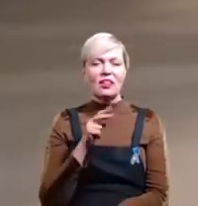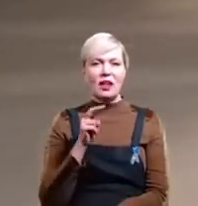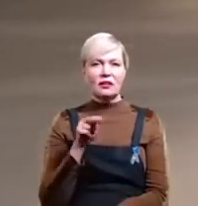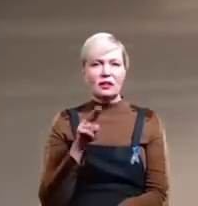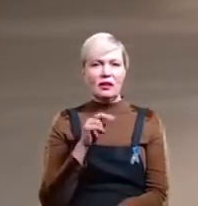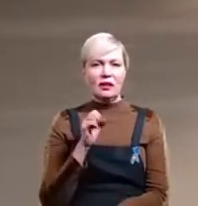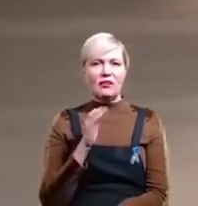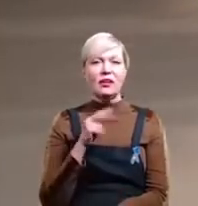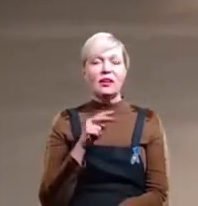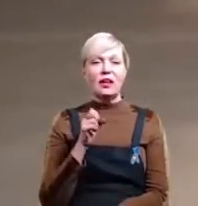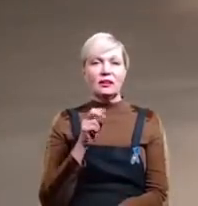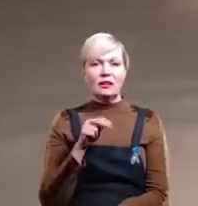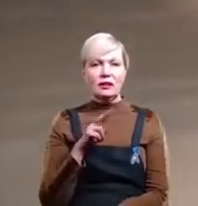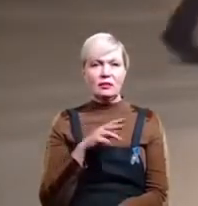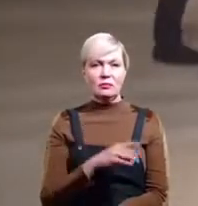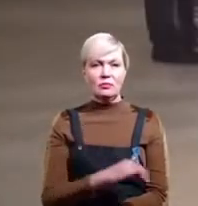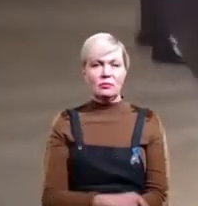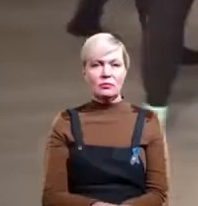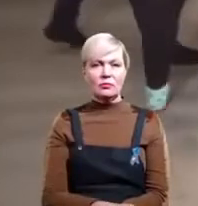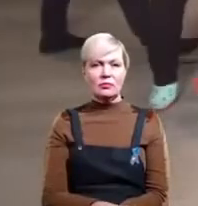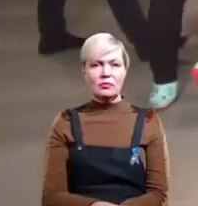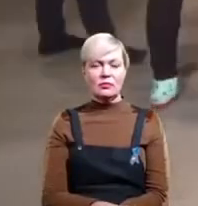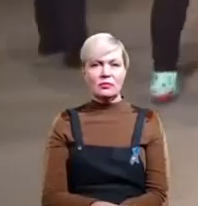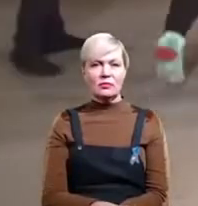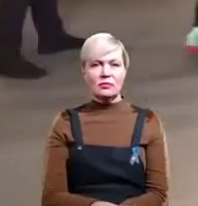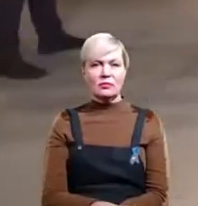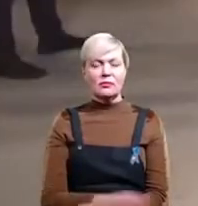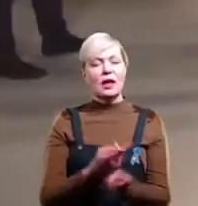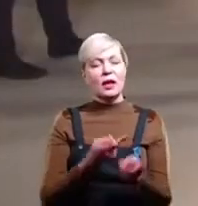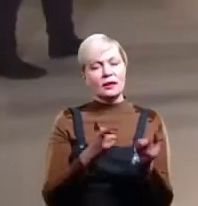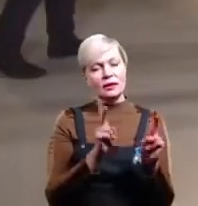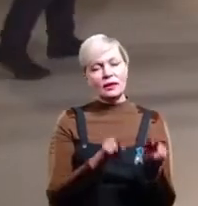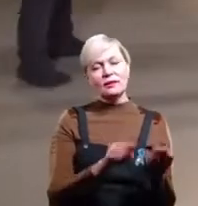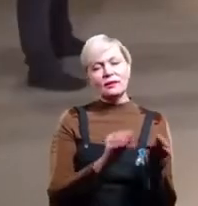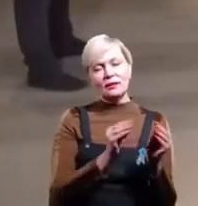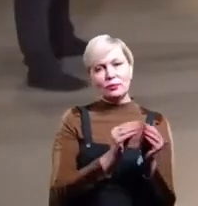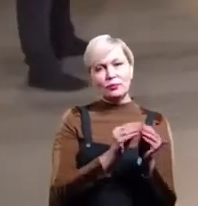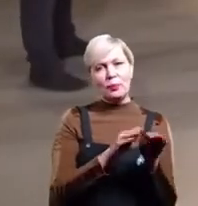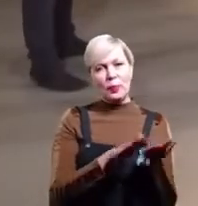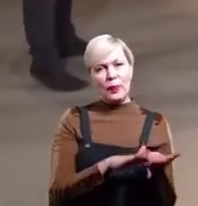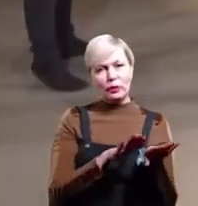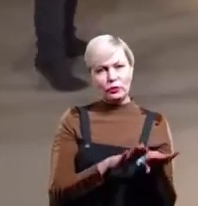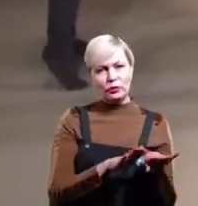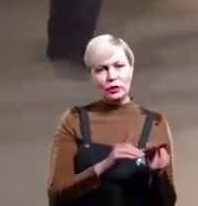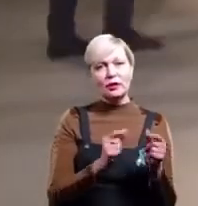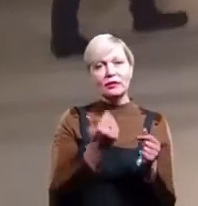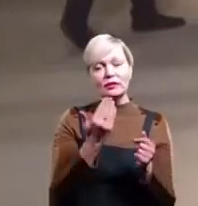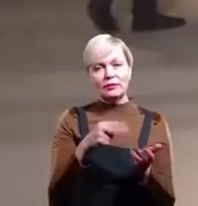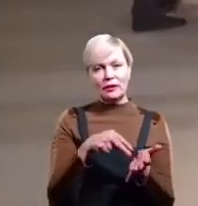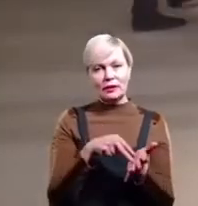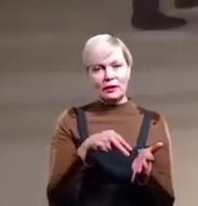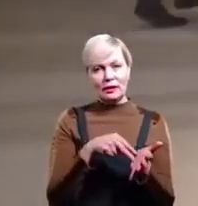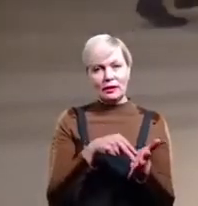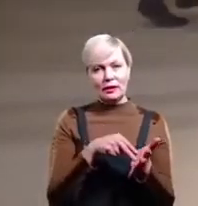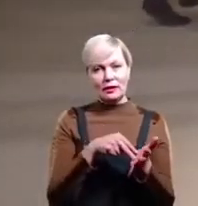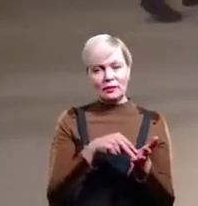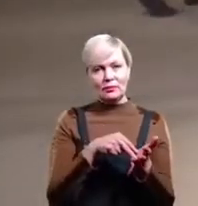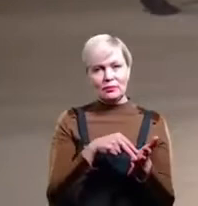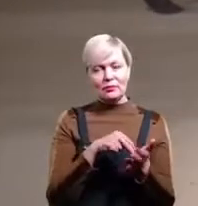Влада. Останьте, пожалуйста, на точке, где вы стоите сейчас. Парни, где вы стоите? Наташа, где ты